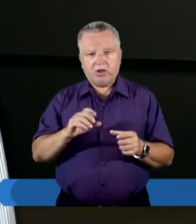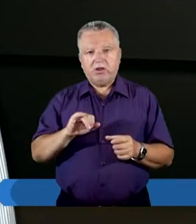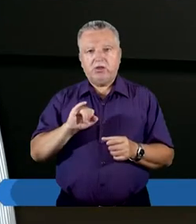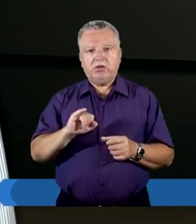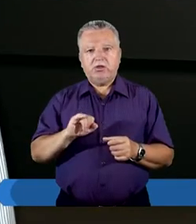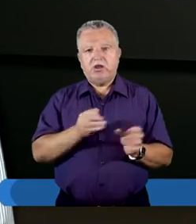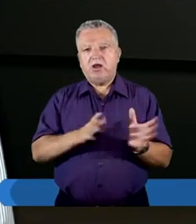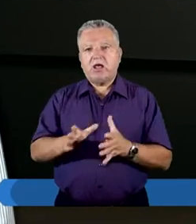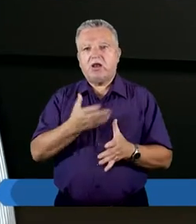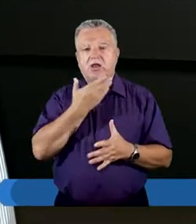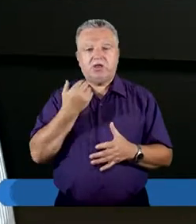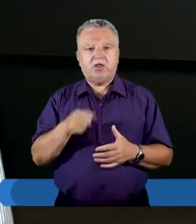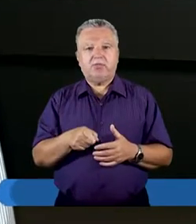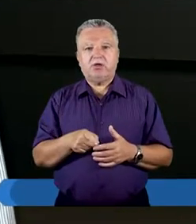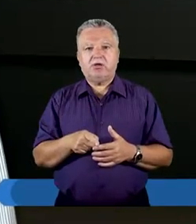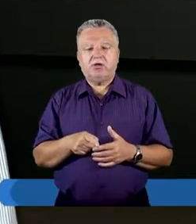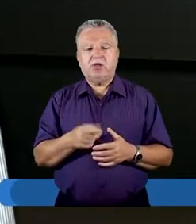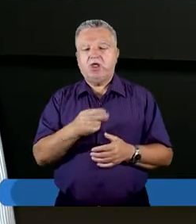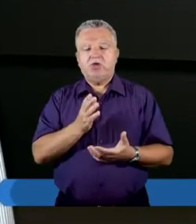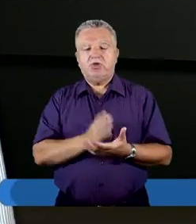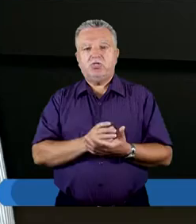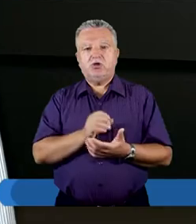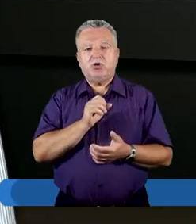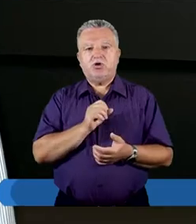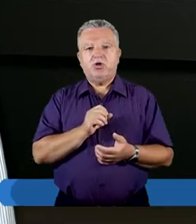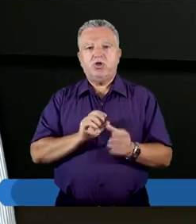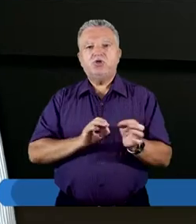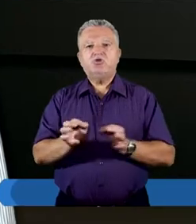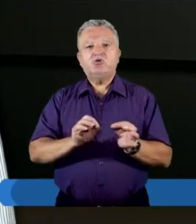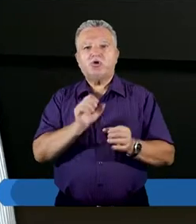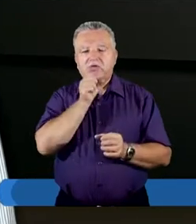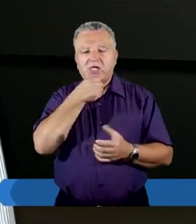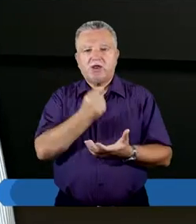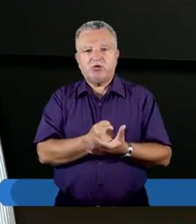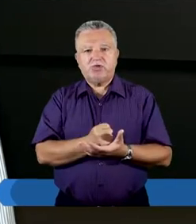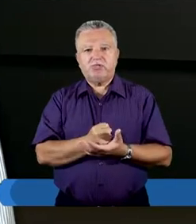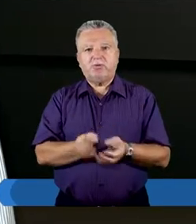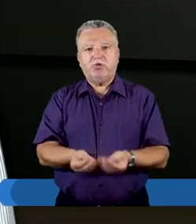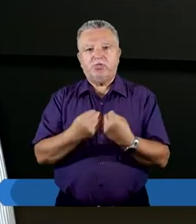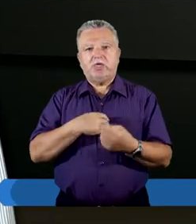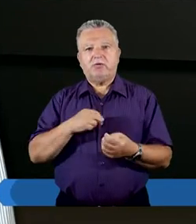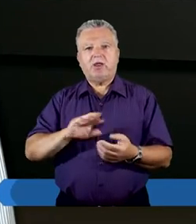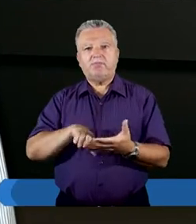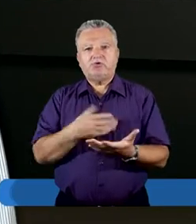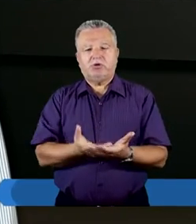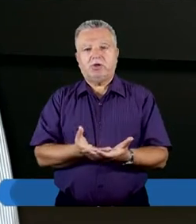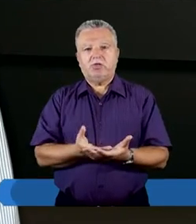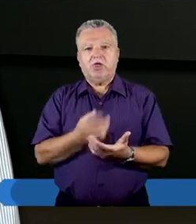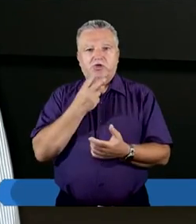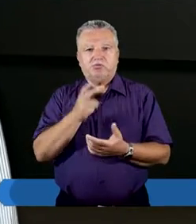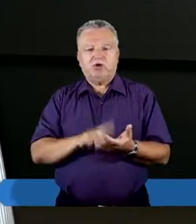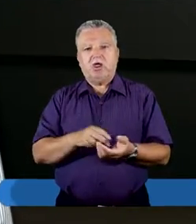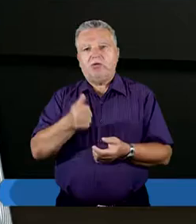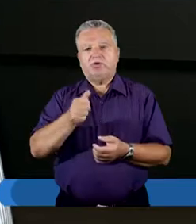No. Ale nie tylko historie Starego Testamentu dają nam takie przykłady. Spójrzmy na przykład na, jak to mówimy,